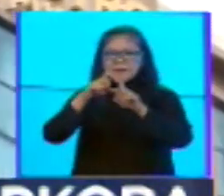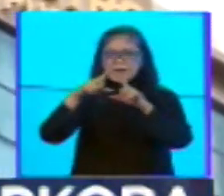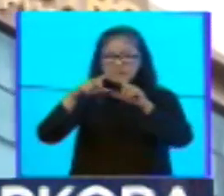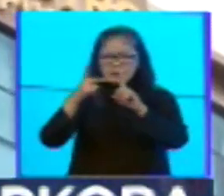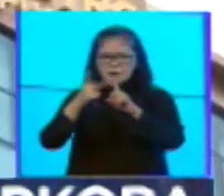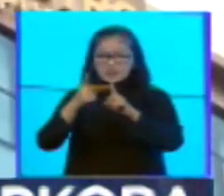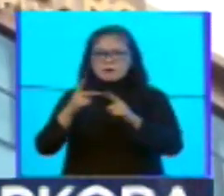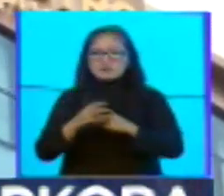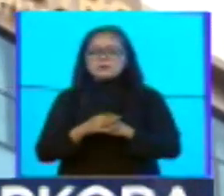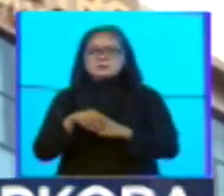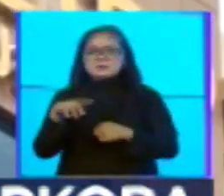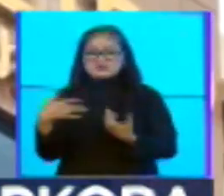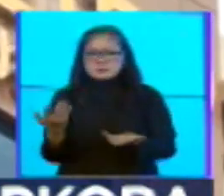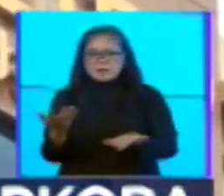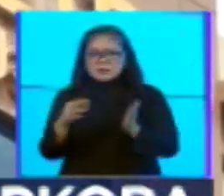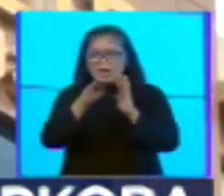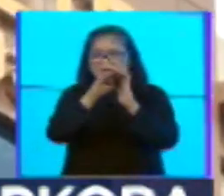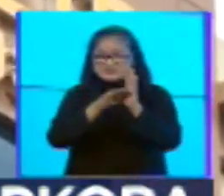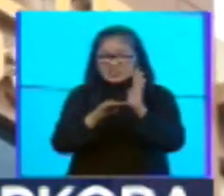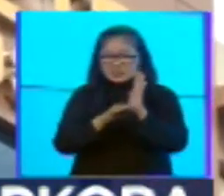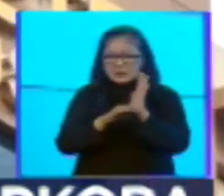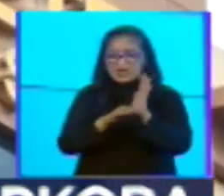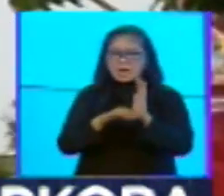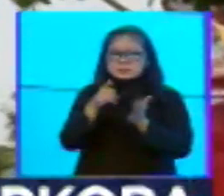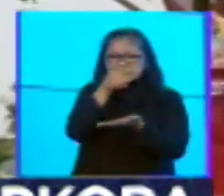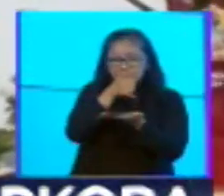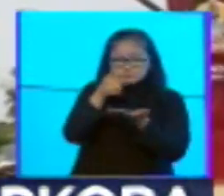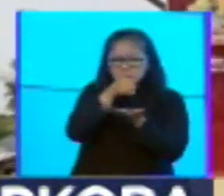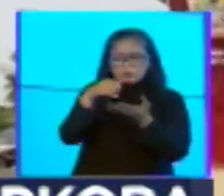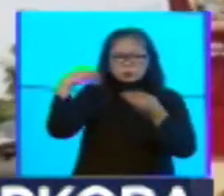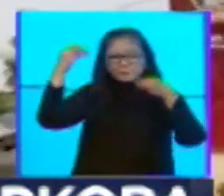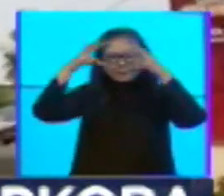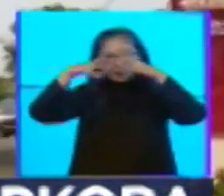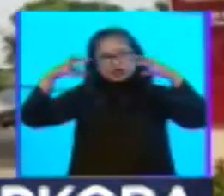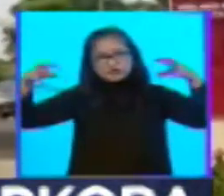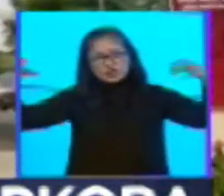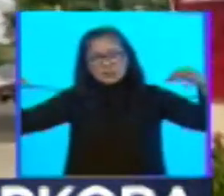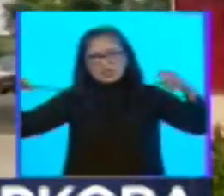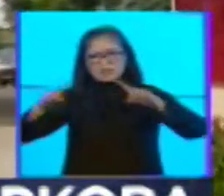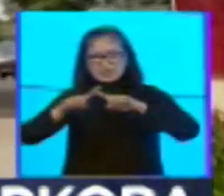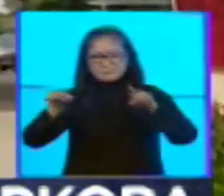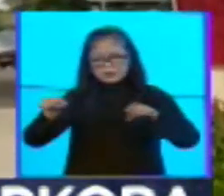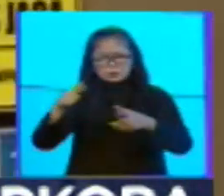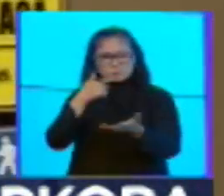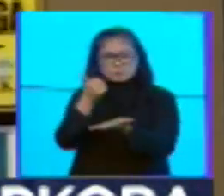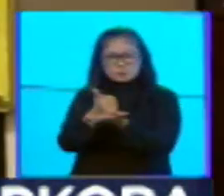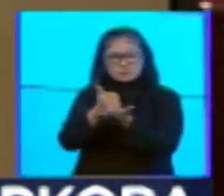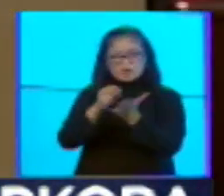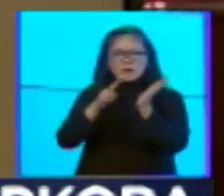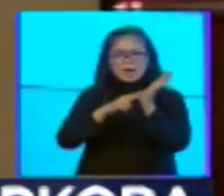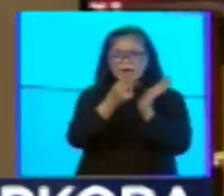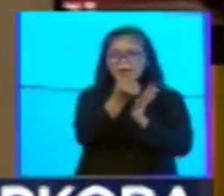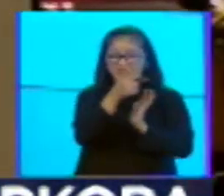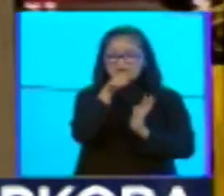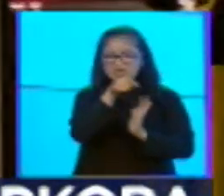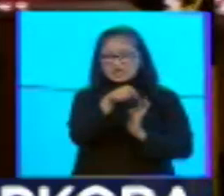sabu. Akan tetapi, apakah benar inisial NR dan AB ini merupakan artis Nia Rabadani dan sang suami Ardi Bakri? Kami